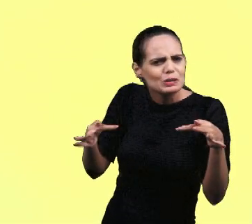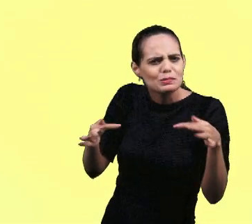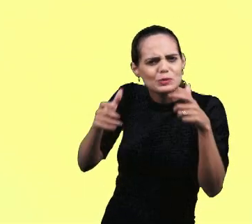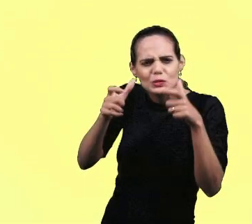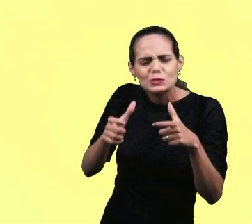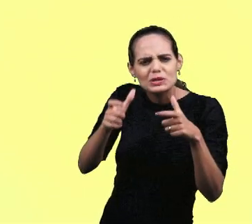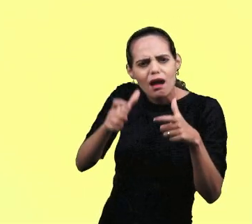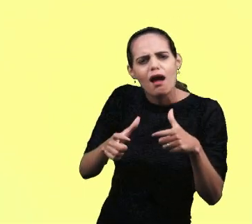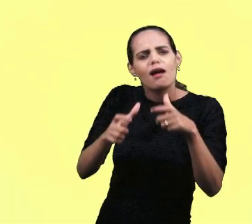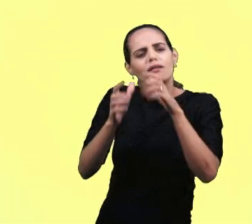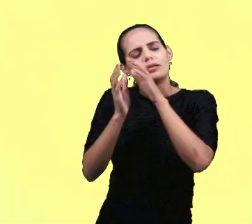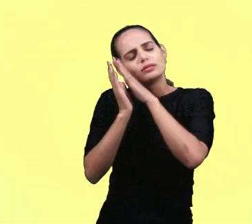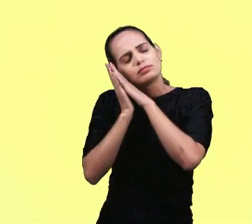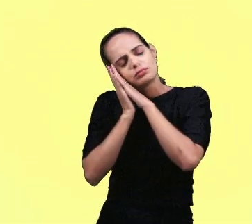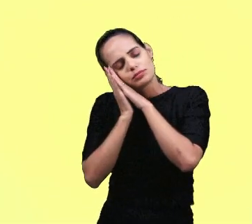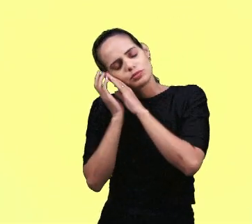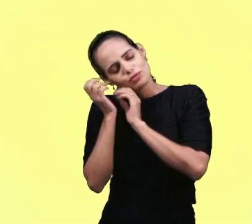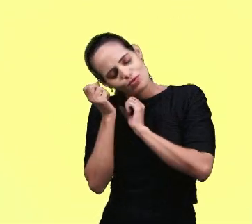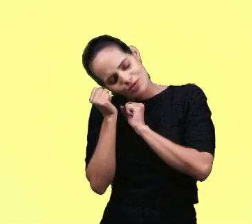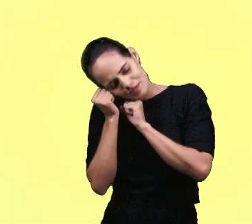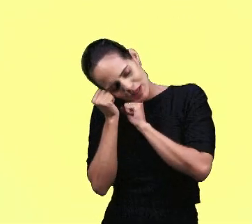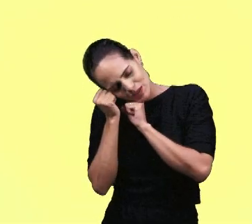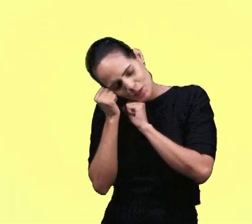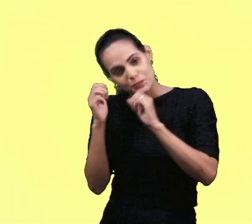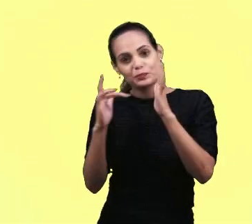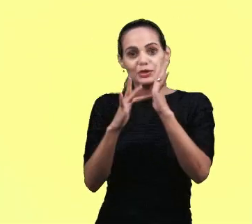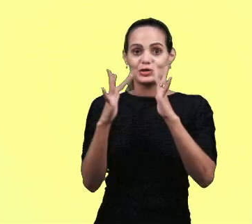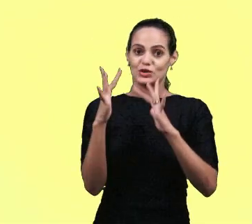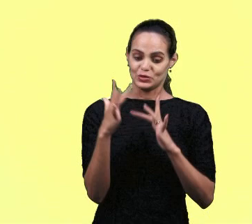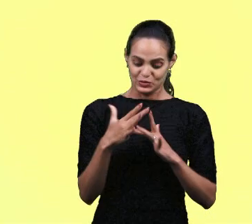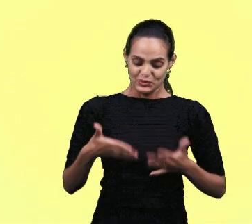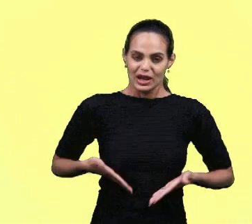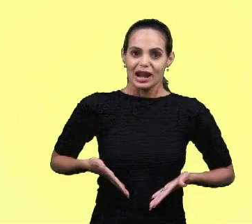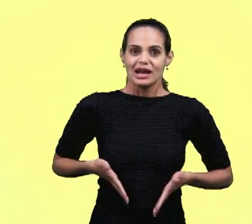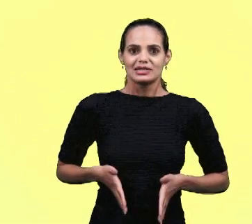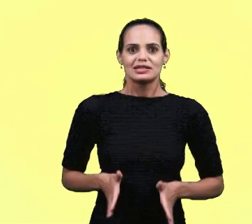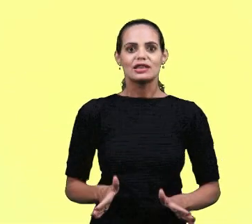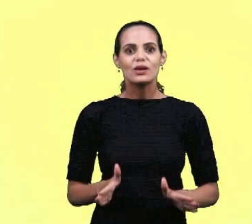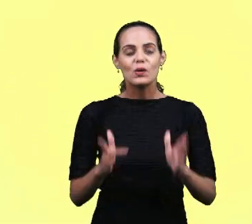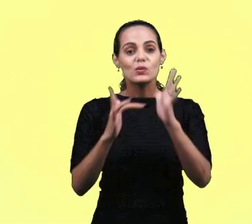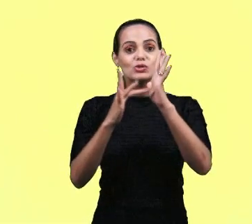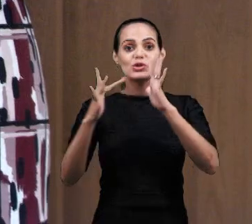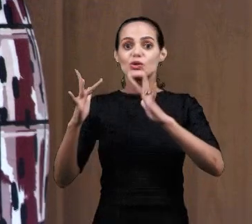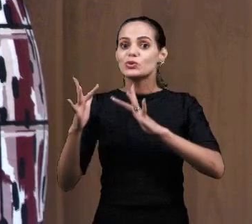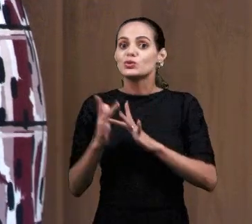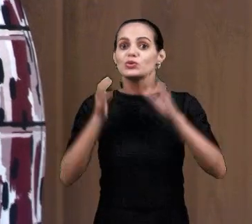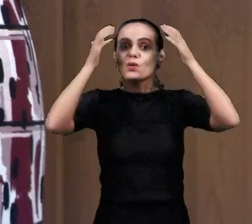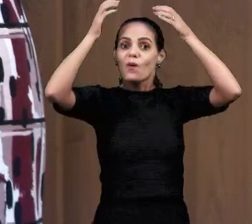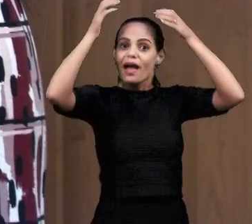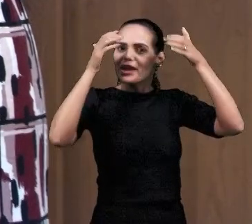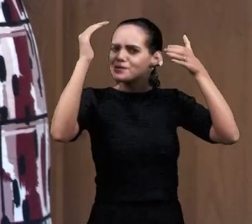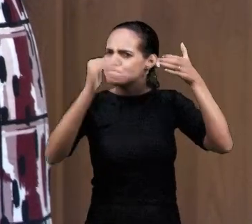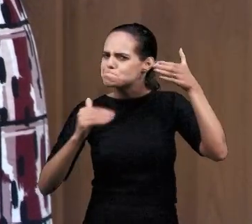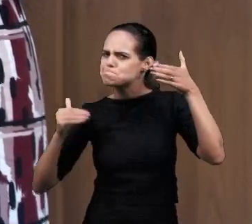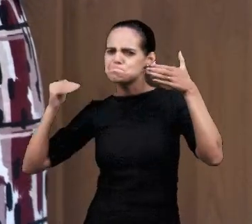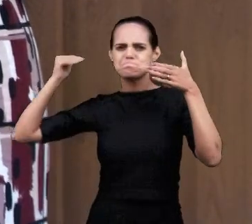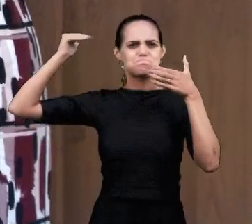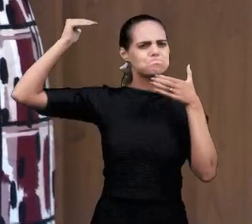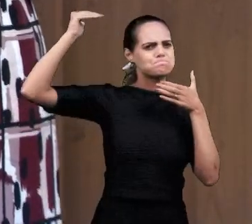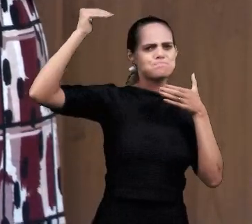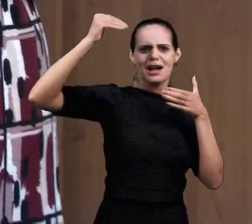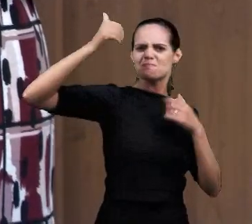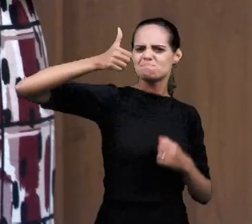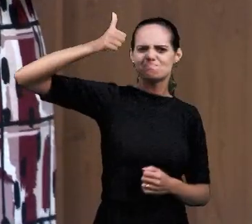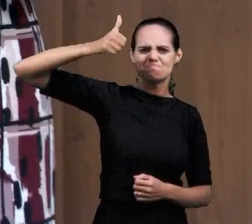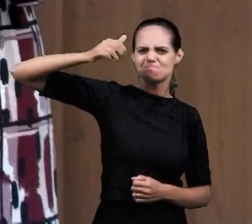passés la nuit. Jésus est né. Jésus, le roi des rois, est né. Gloire à Jésus.